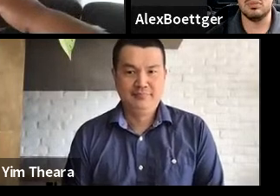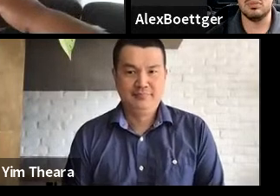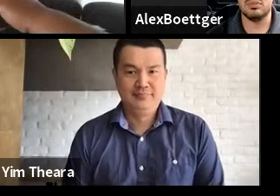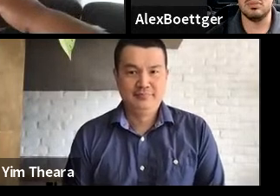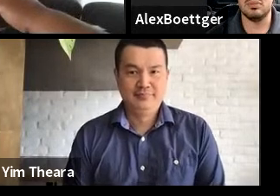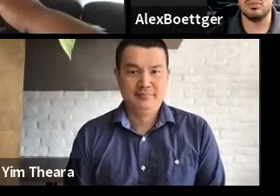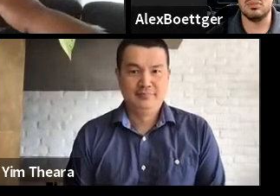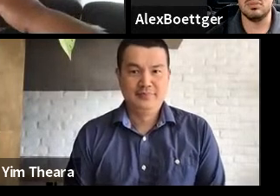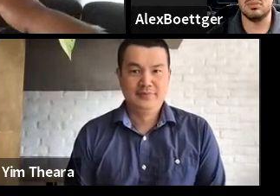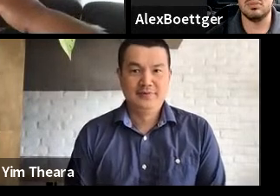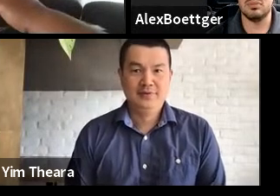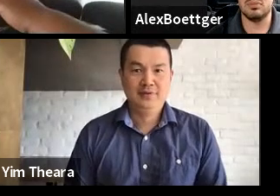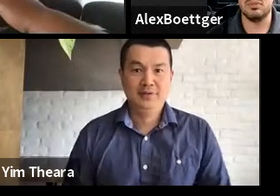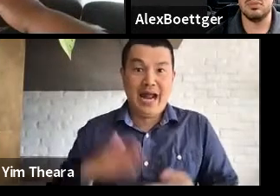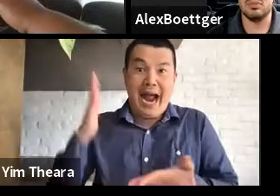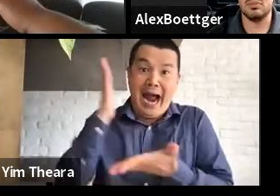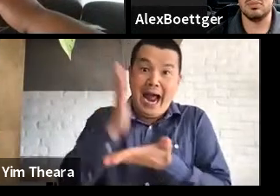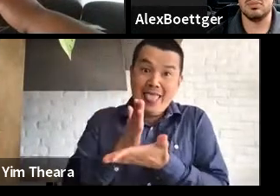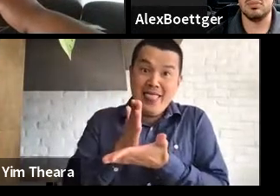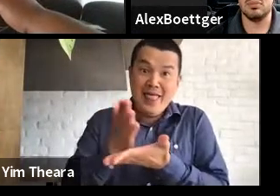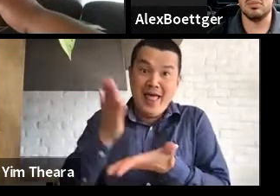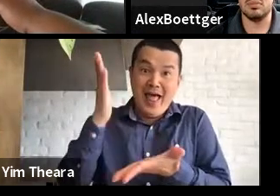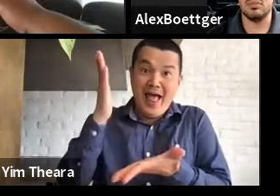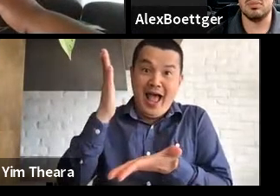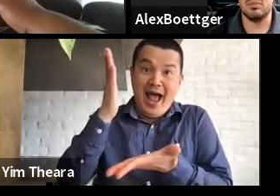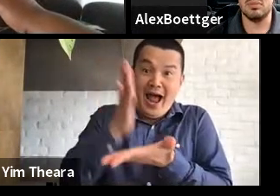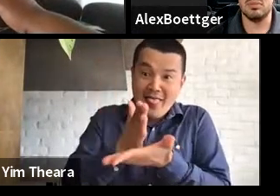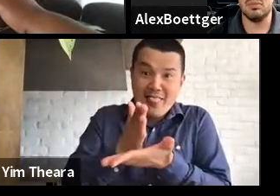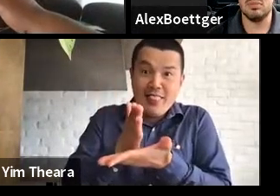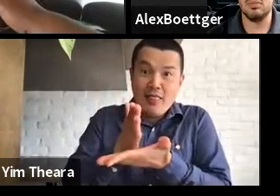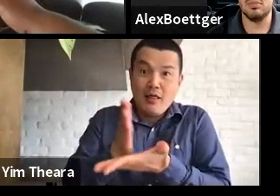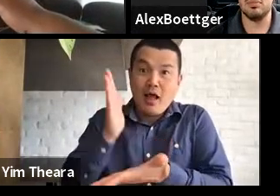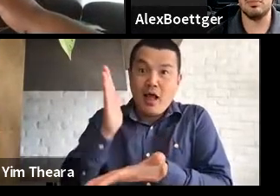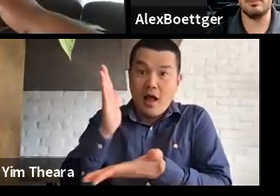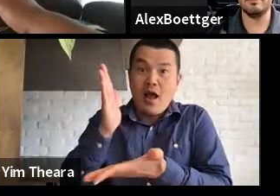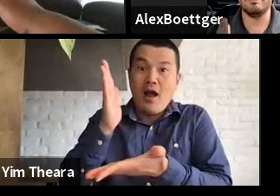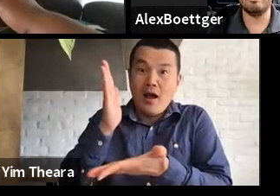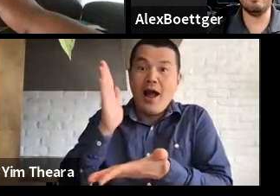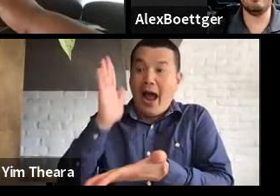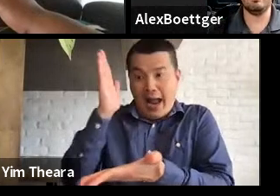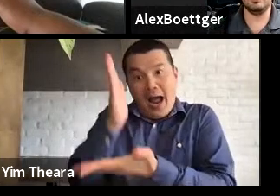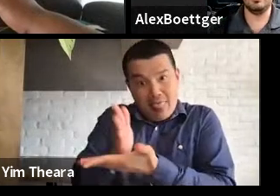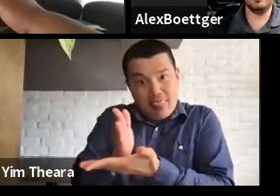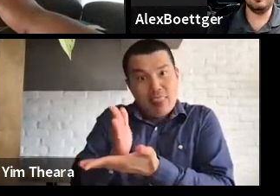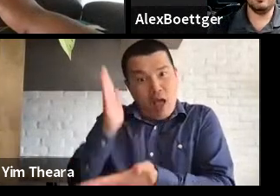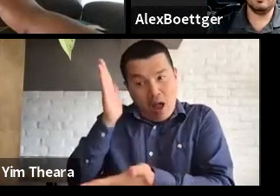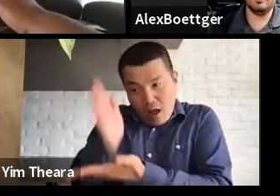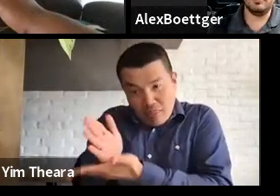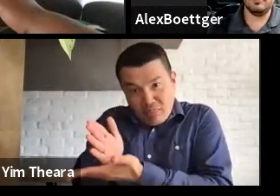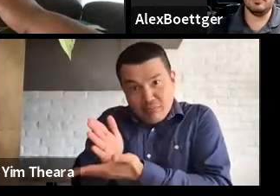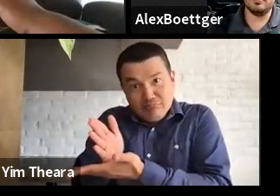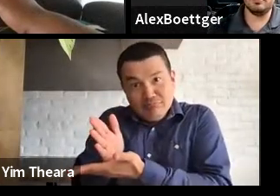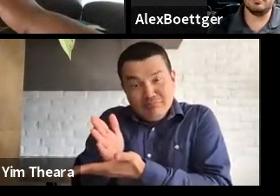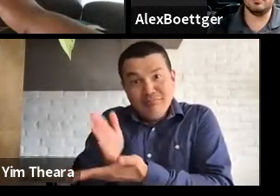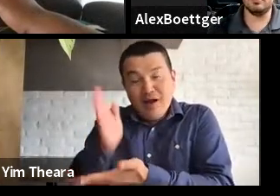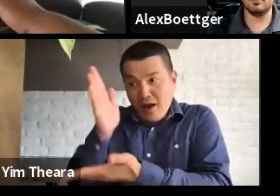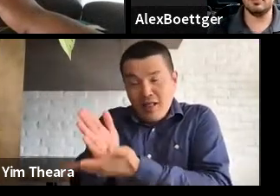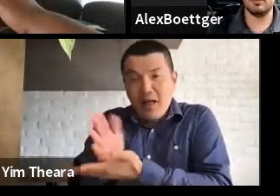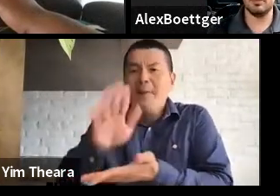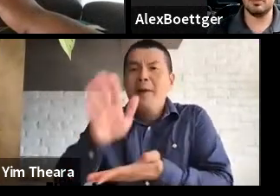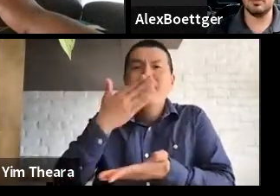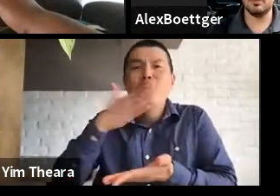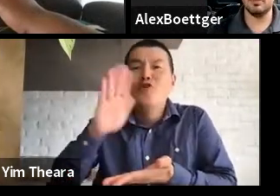avoir très faim. Comme demander, parce que moi, je travaille en maternelle jardin. Donc, arrête, OK. Puis ranger les jouets.